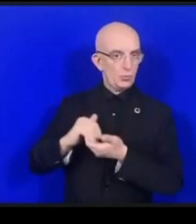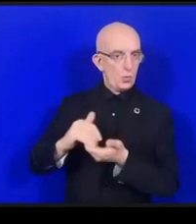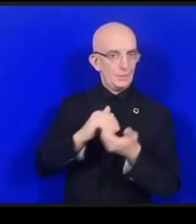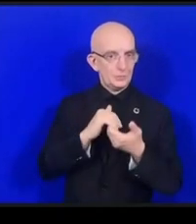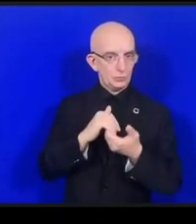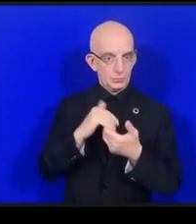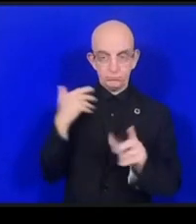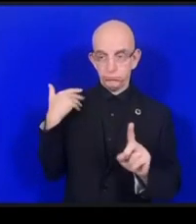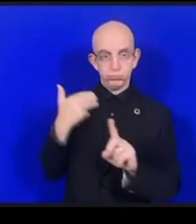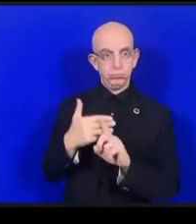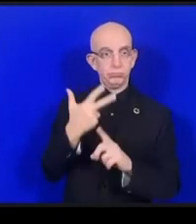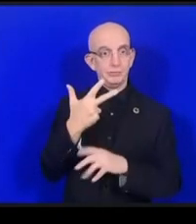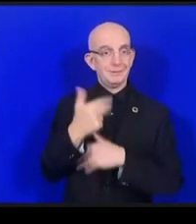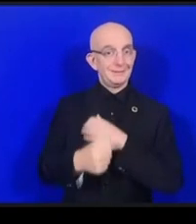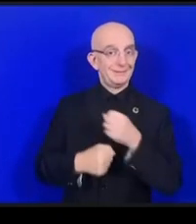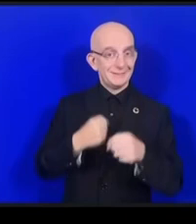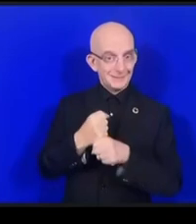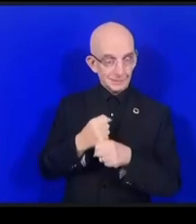3C